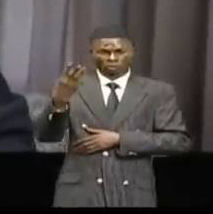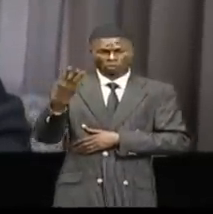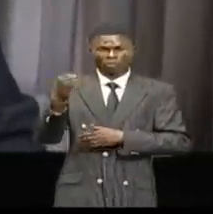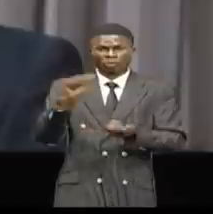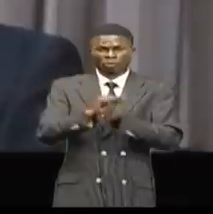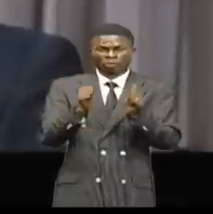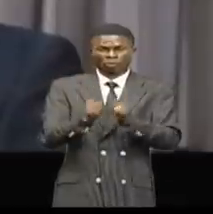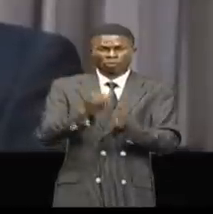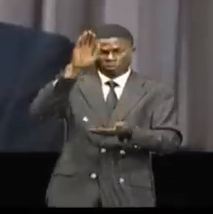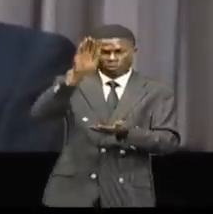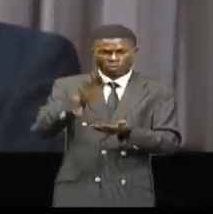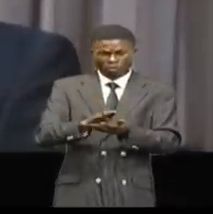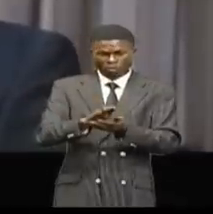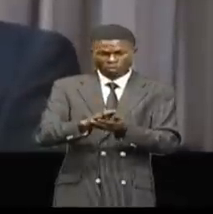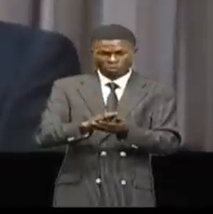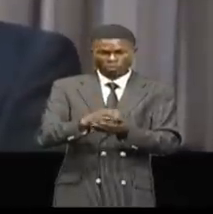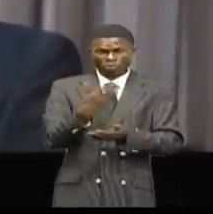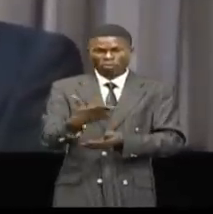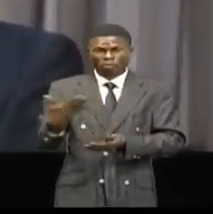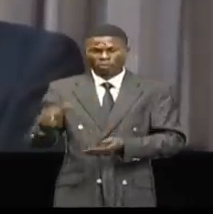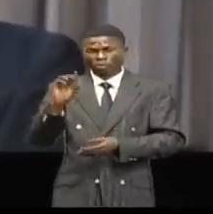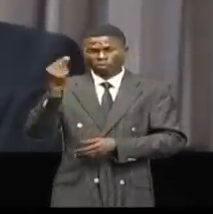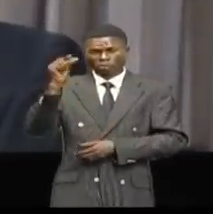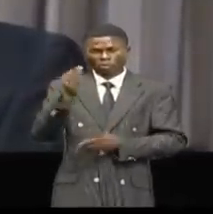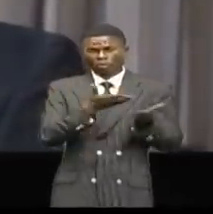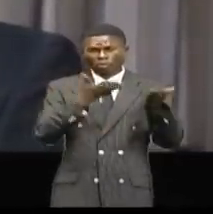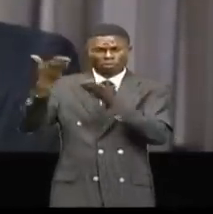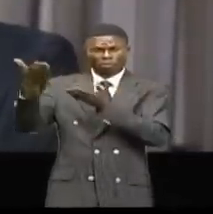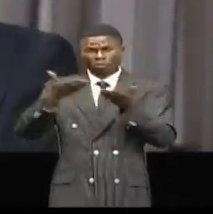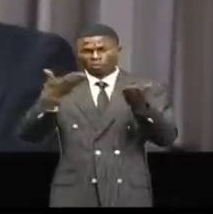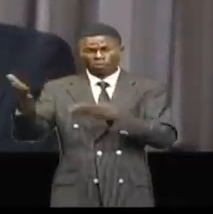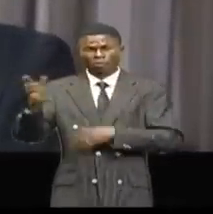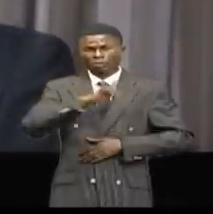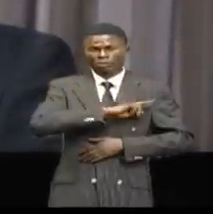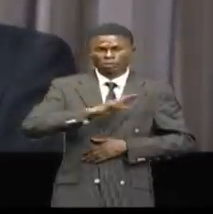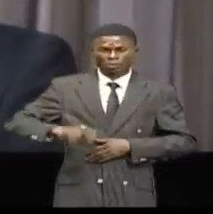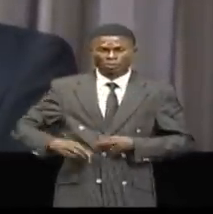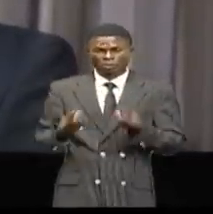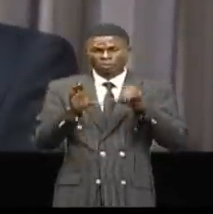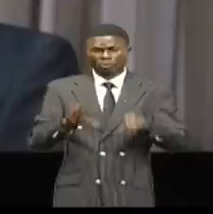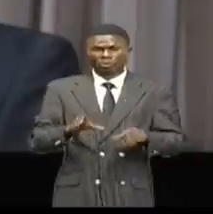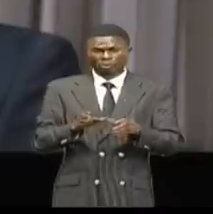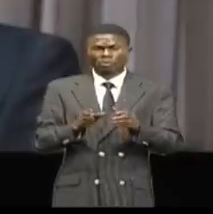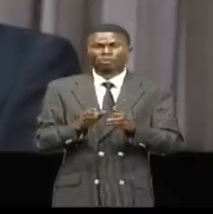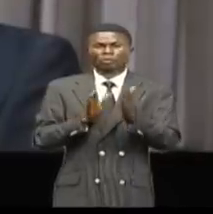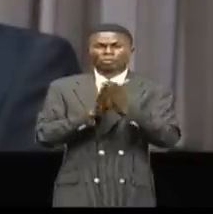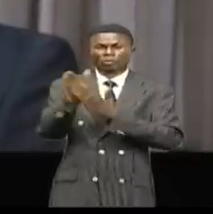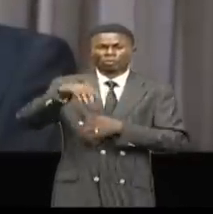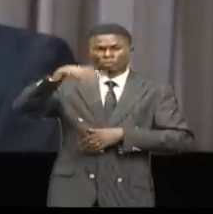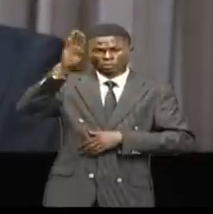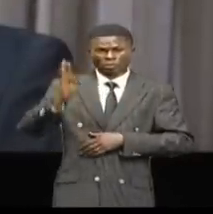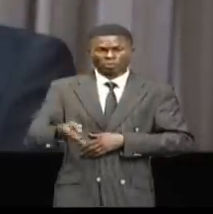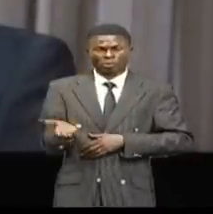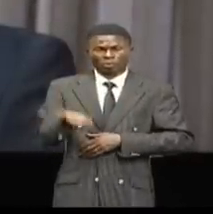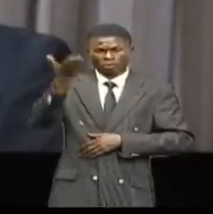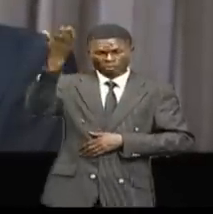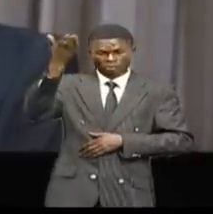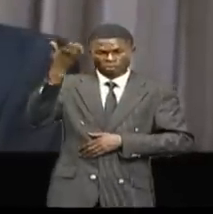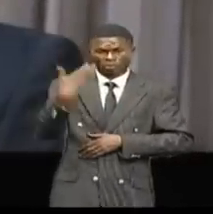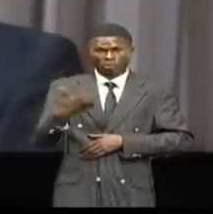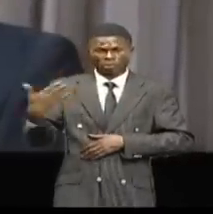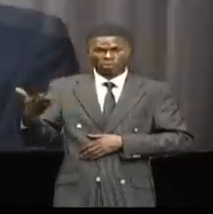de la baisse projetée de produits minerais exportés par la République démocratique du Congo, moins 15%, de la hausse des prix de